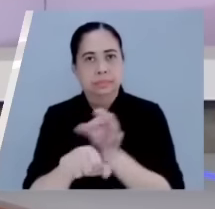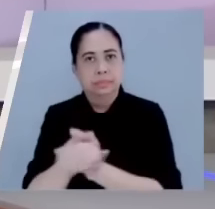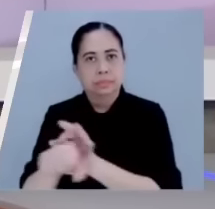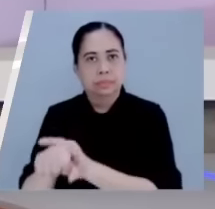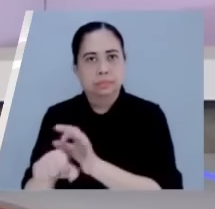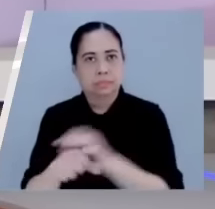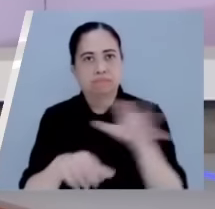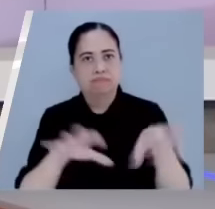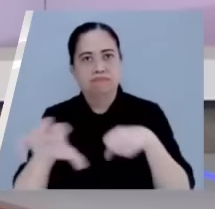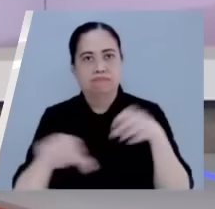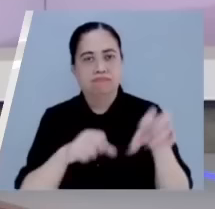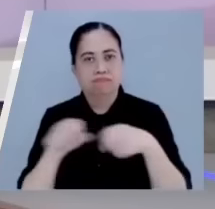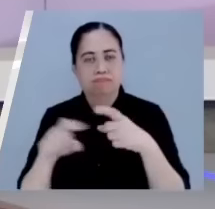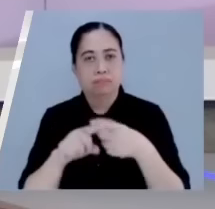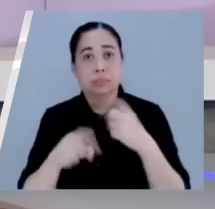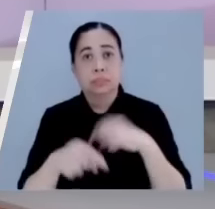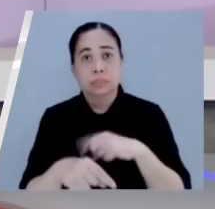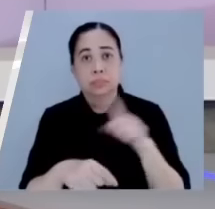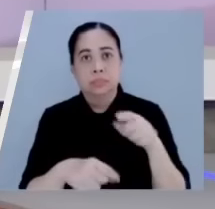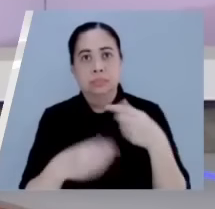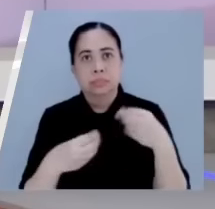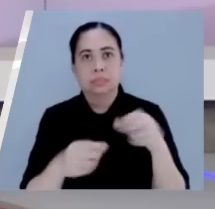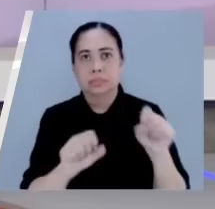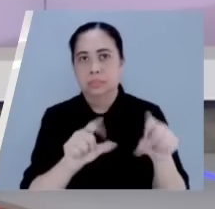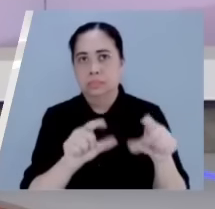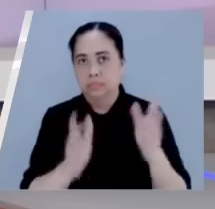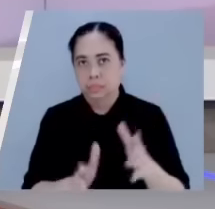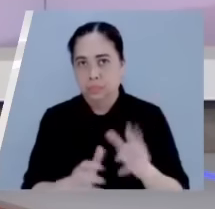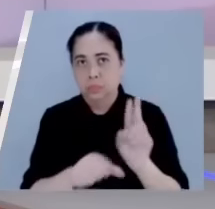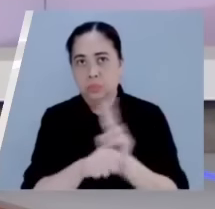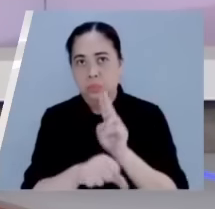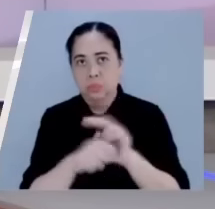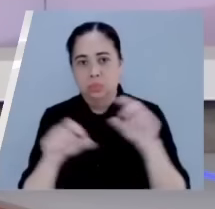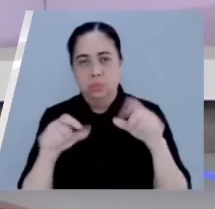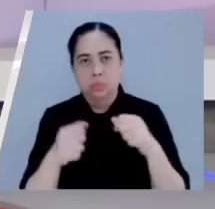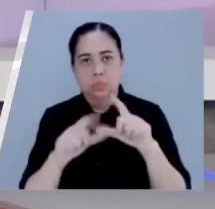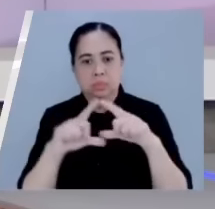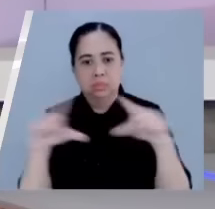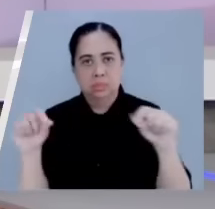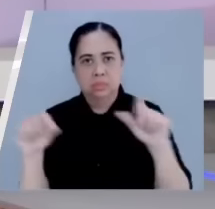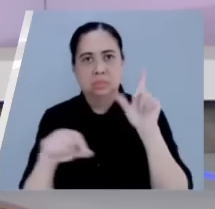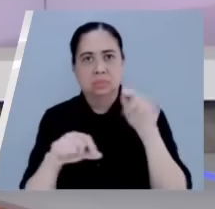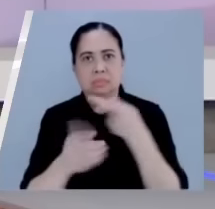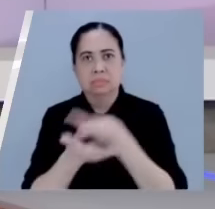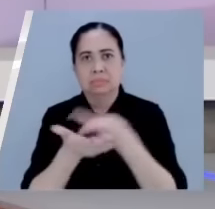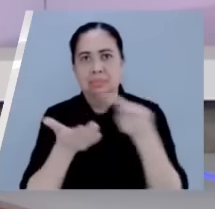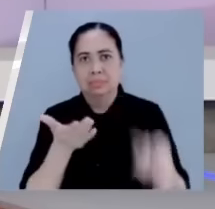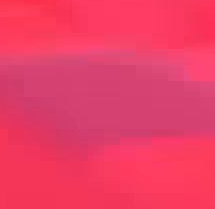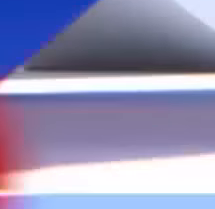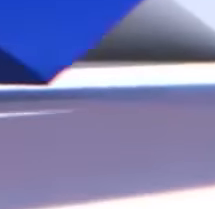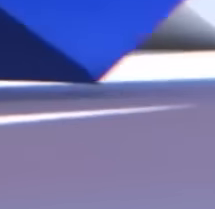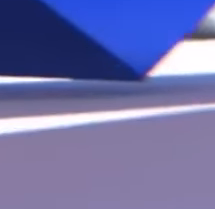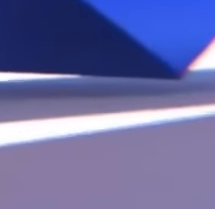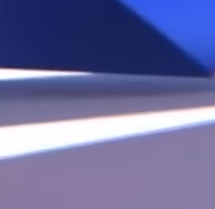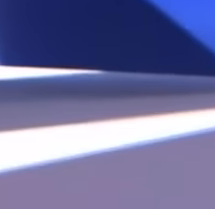ng mga suspect mula po sa isang seller. Gamit ang checking kalaunay tumalbog. Nakatutok si John